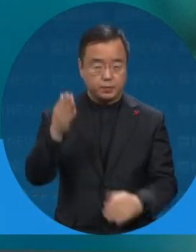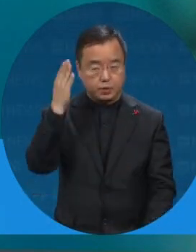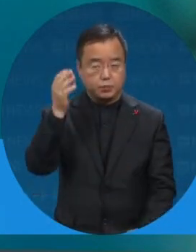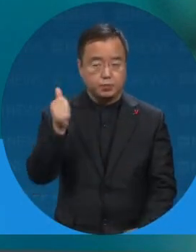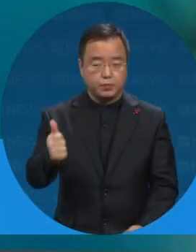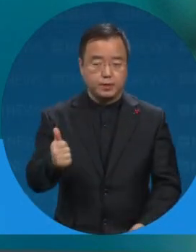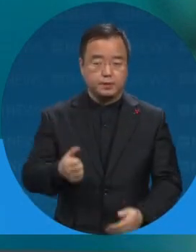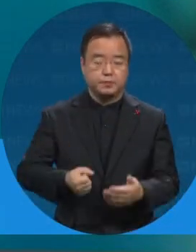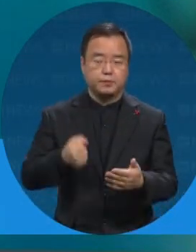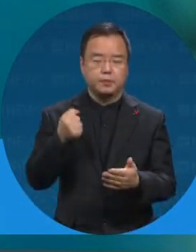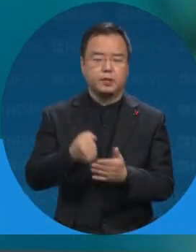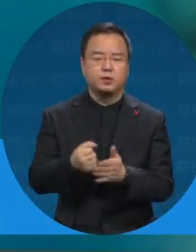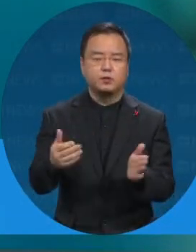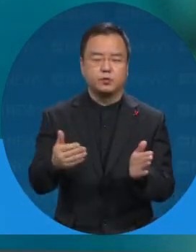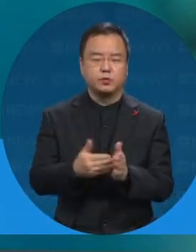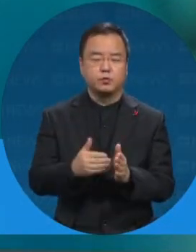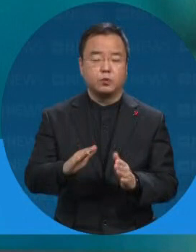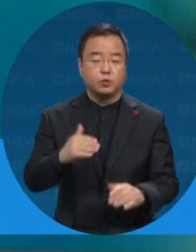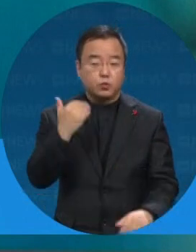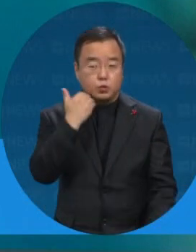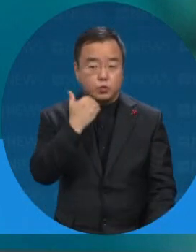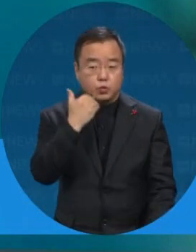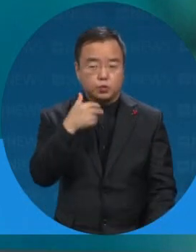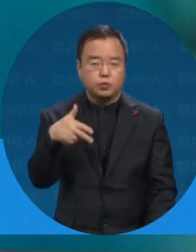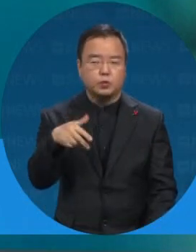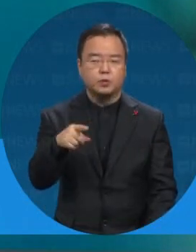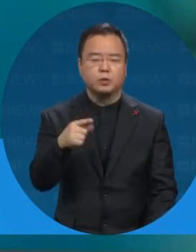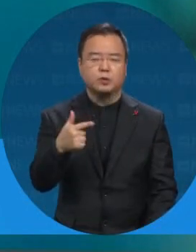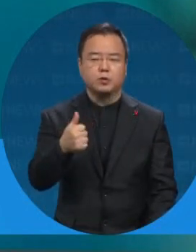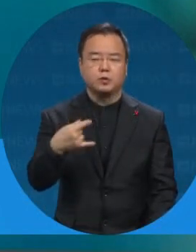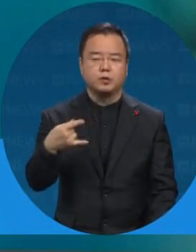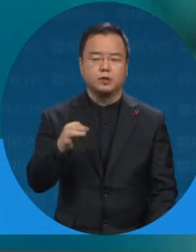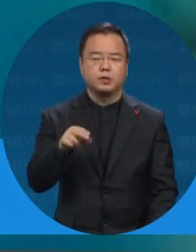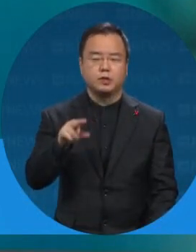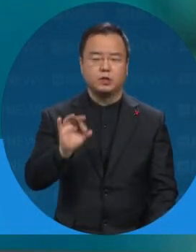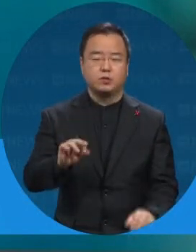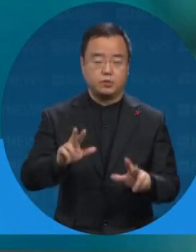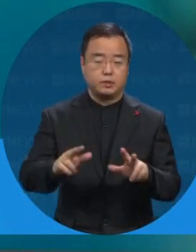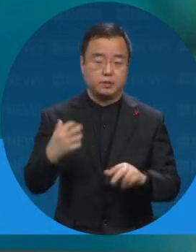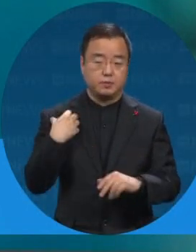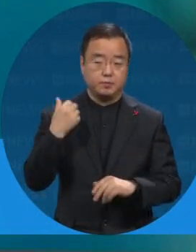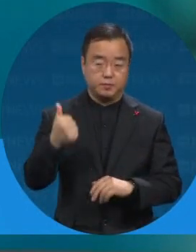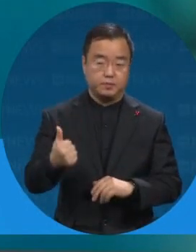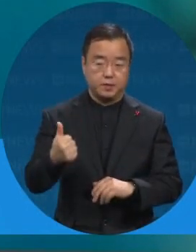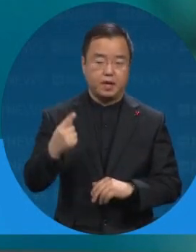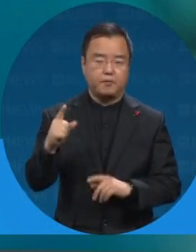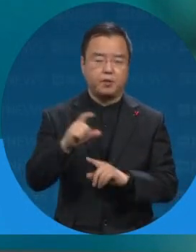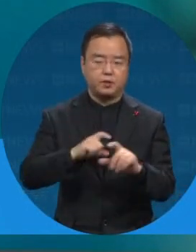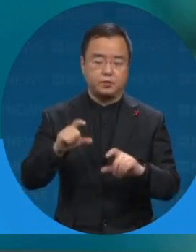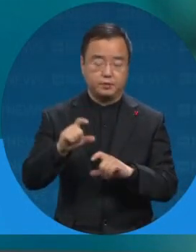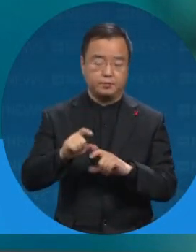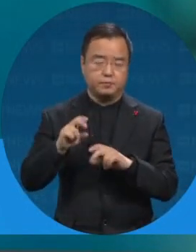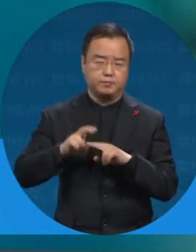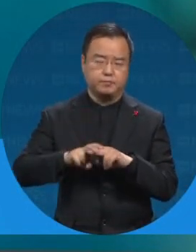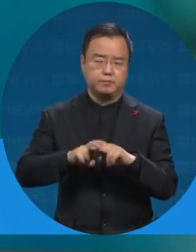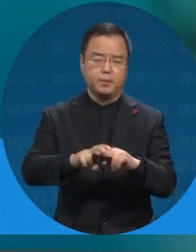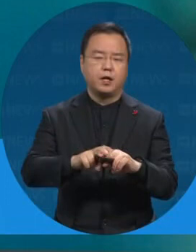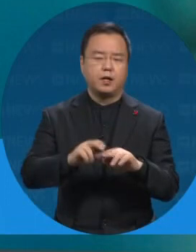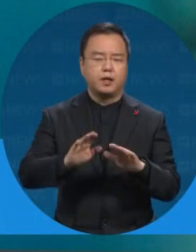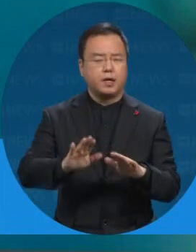결정됐습니다 전희영 현 위원장이 한번 더 임기를 수행하게 됐는데요 갈수록 학생을 가르치기